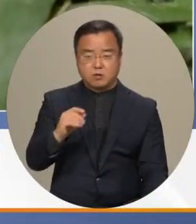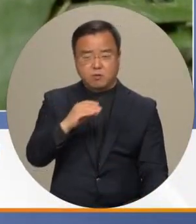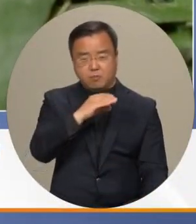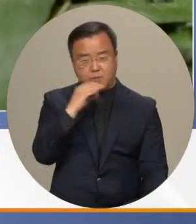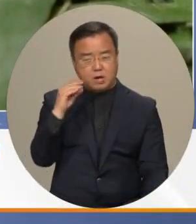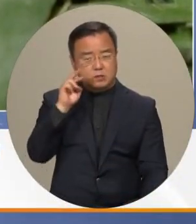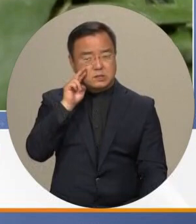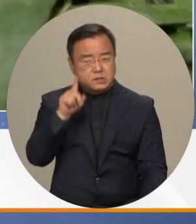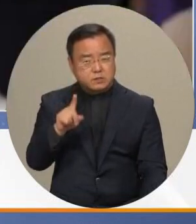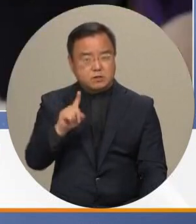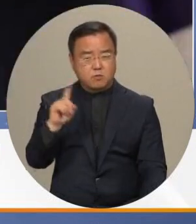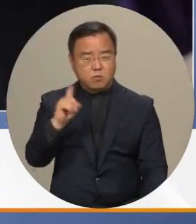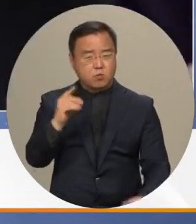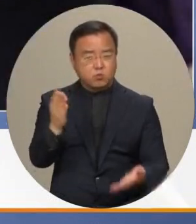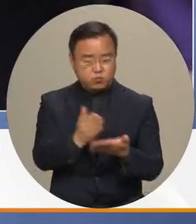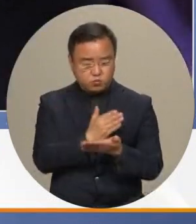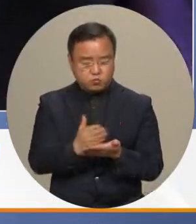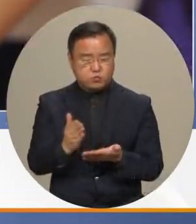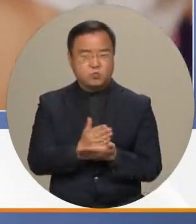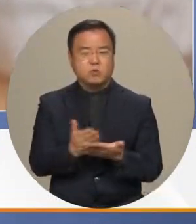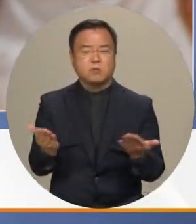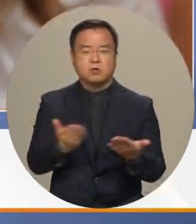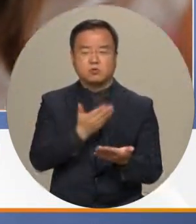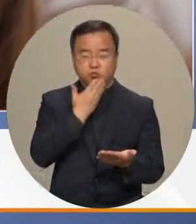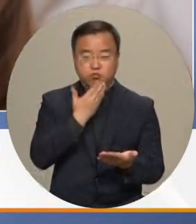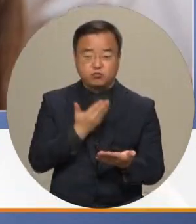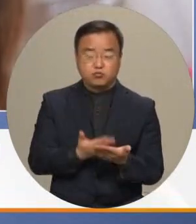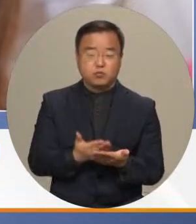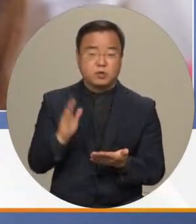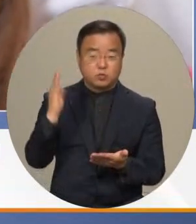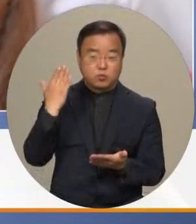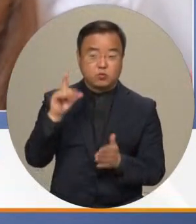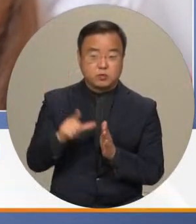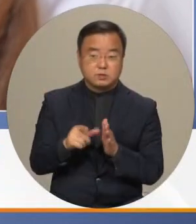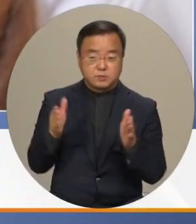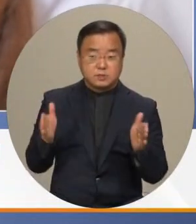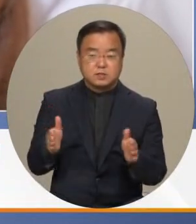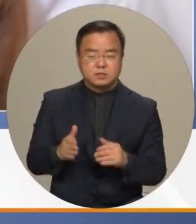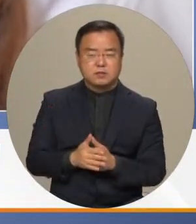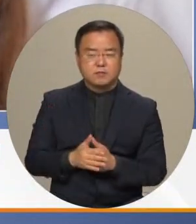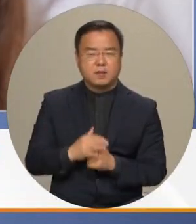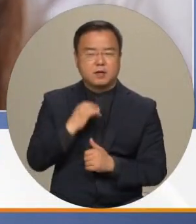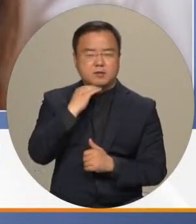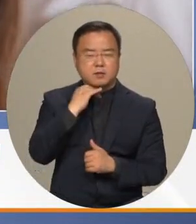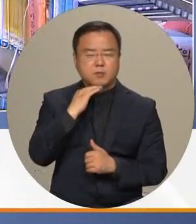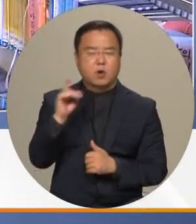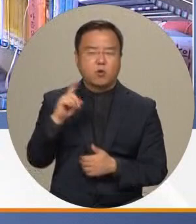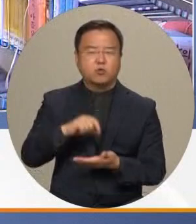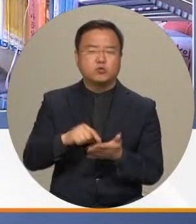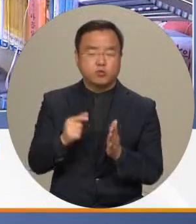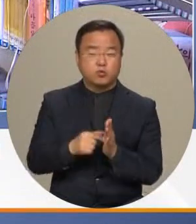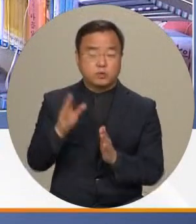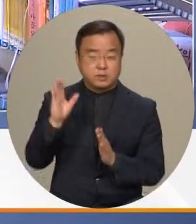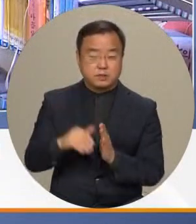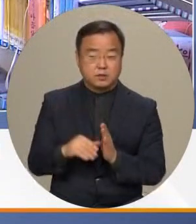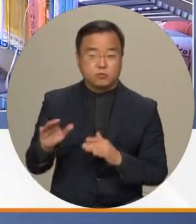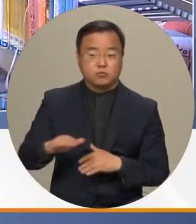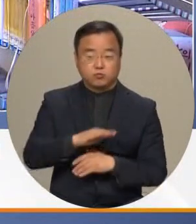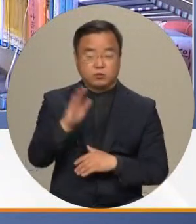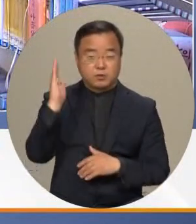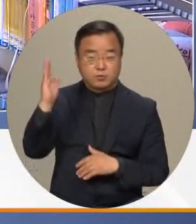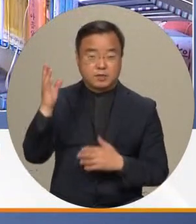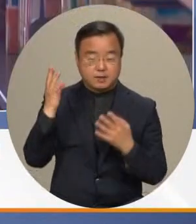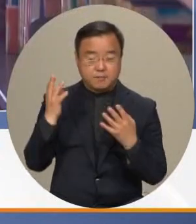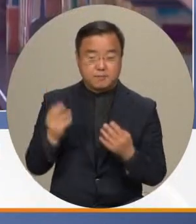이런 능력들이 너무너무 중요해진 시대라고 생각 있거든요 그리고 아이들이 어느 정도 일정 연령이 되었을 때 요즘 우리가 많이